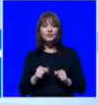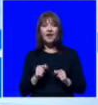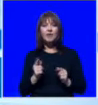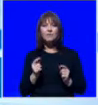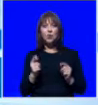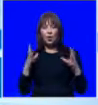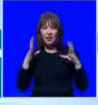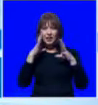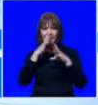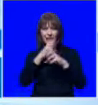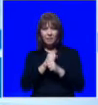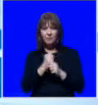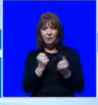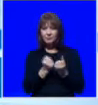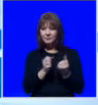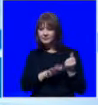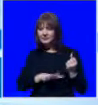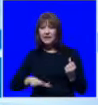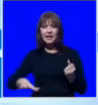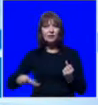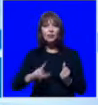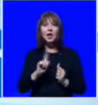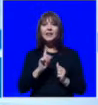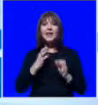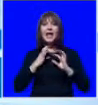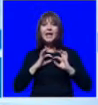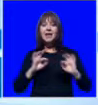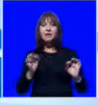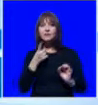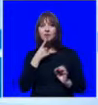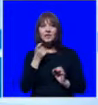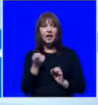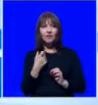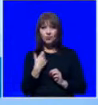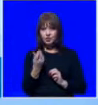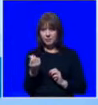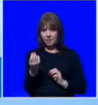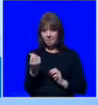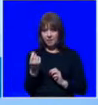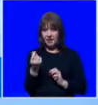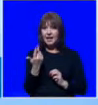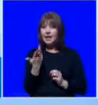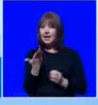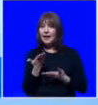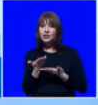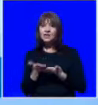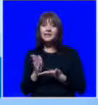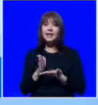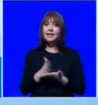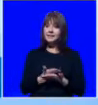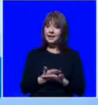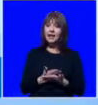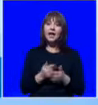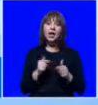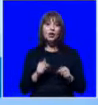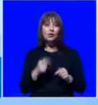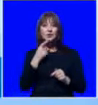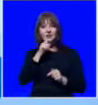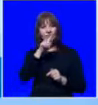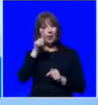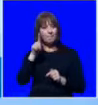тъмна територия, в която не е ясно за какво ще има средства и как ще са разделени. Аз разбрах, че този въпрос днес е зададен